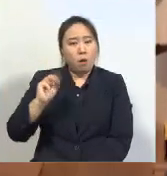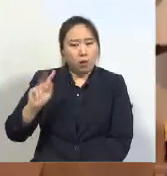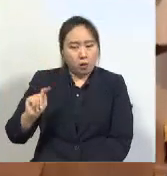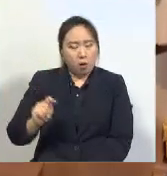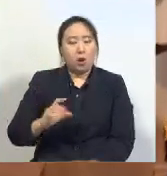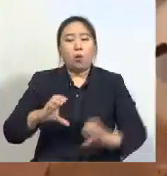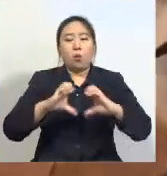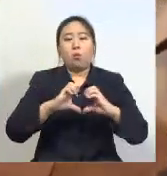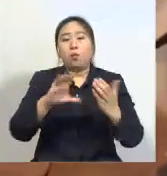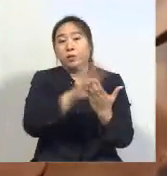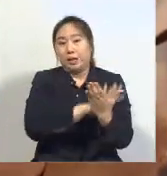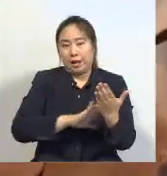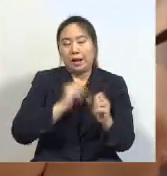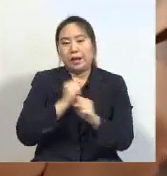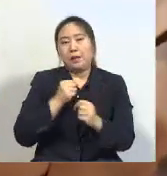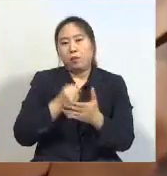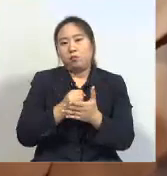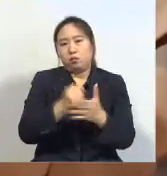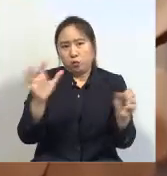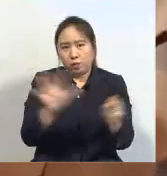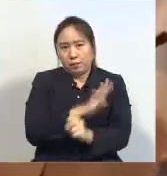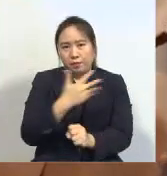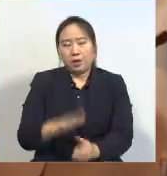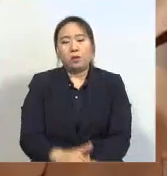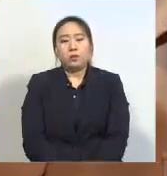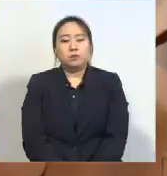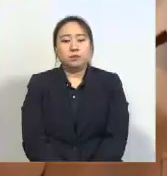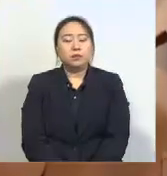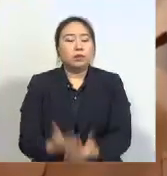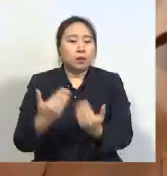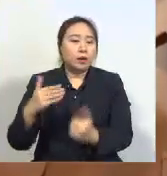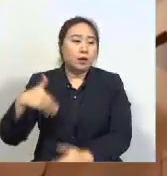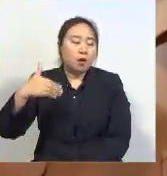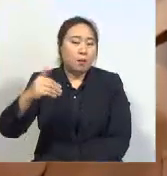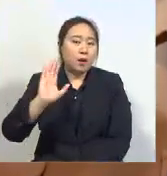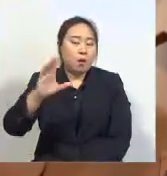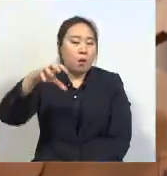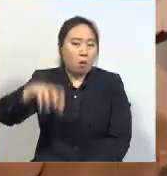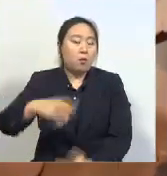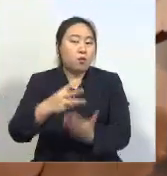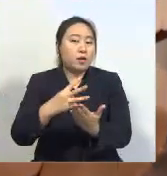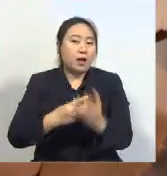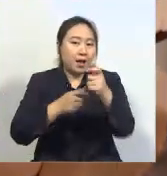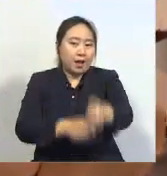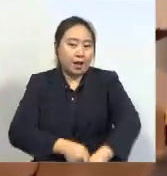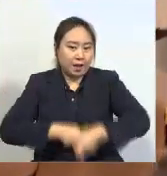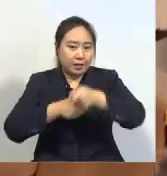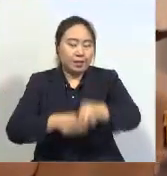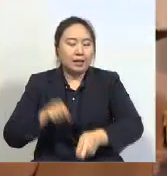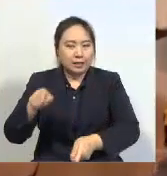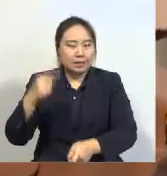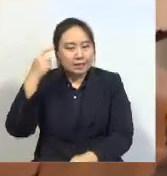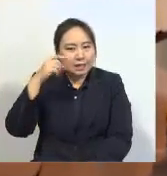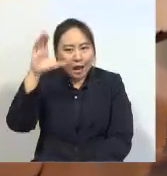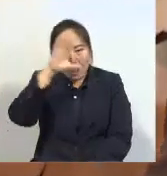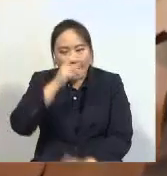จไทยได้ทำหน้าที่อย่างเต็มความสามารถแล้วค่ะจากนี้ไปก็เป็นหน้าที่ของกรมวิชาการเกษตรนะคะที่จะต้องไปหาสารทด